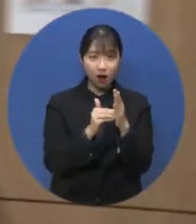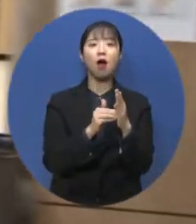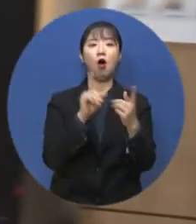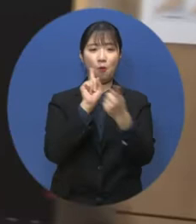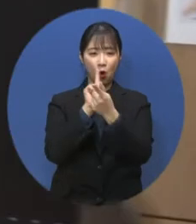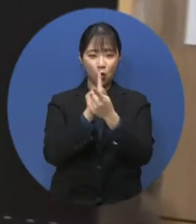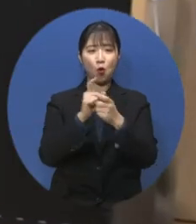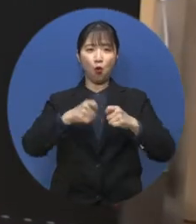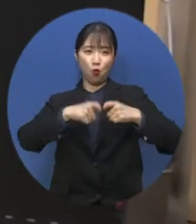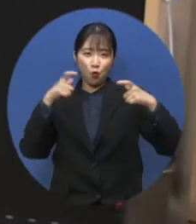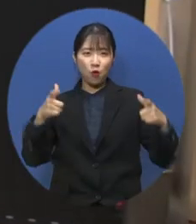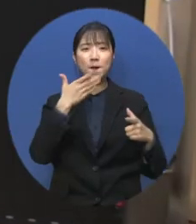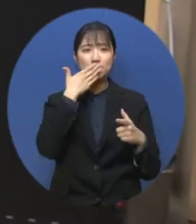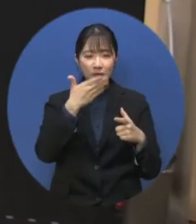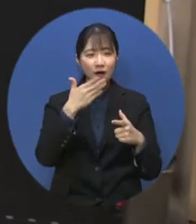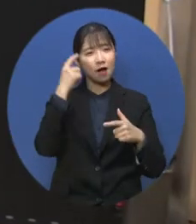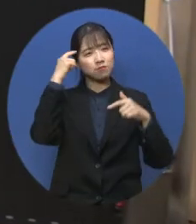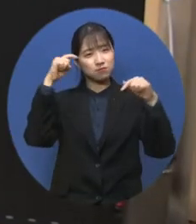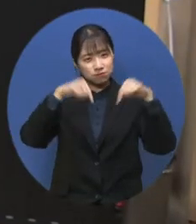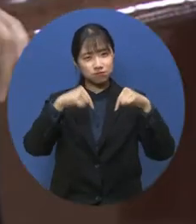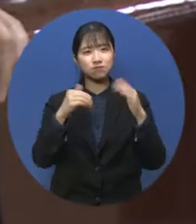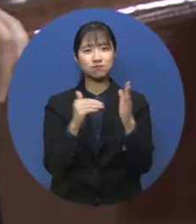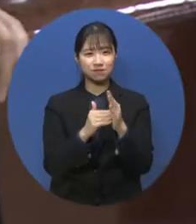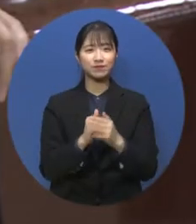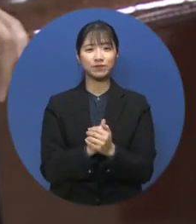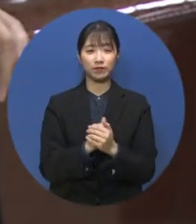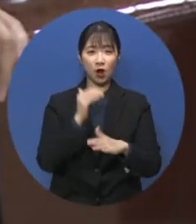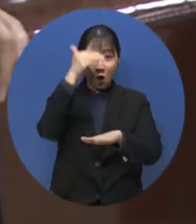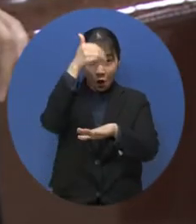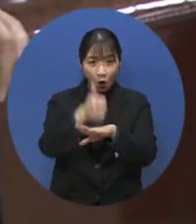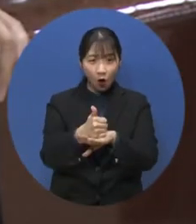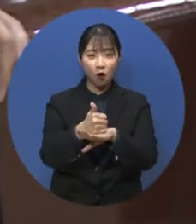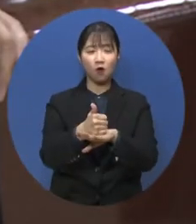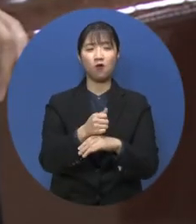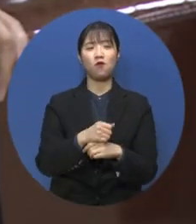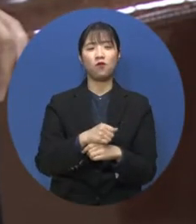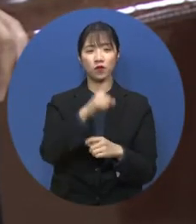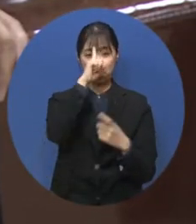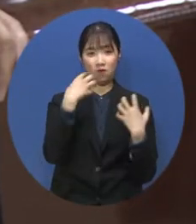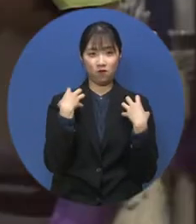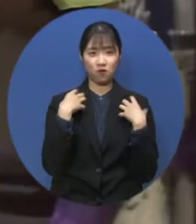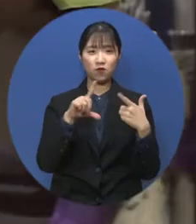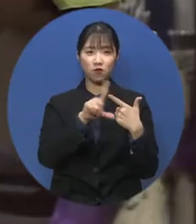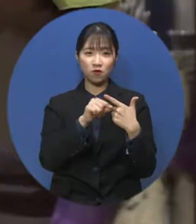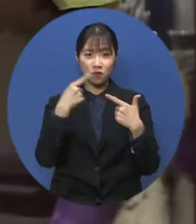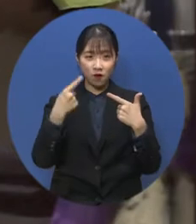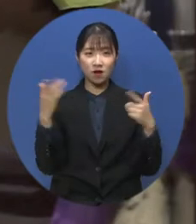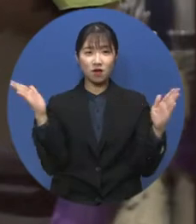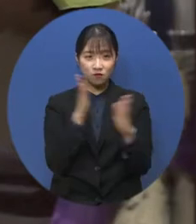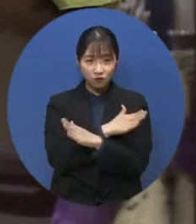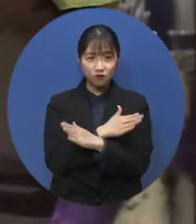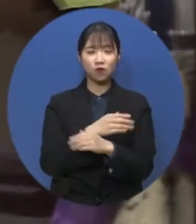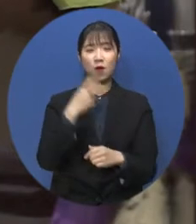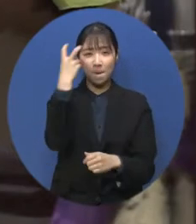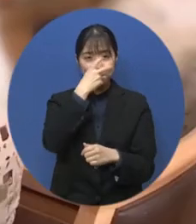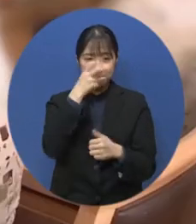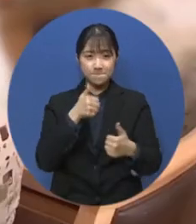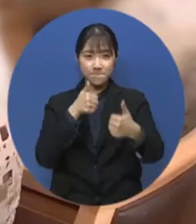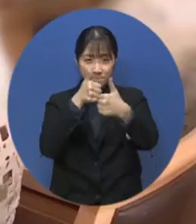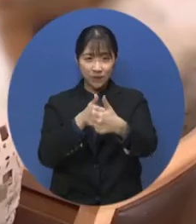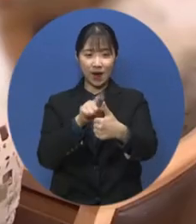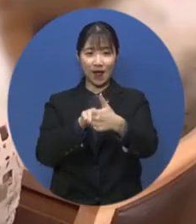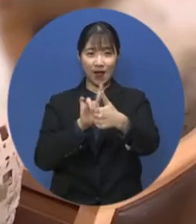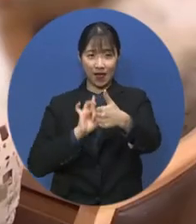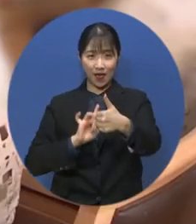기준을 논의했다고 밝혔습니다. 논의 결과 정부는 6월 1일부터 입소자와 면회객 중 최소 어느